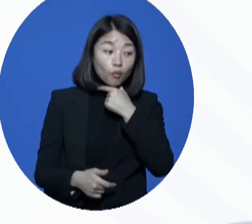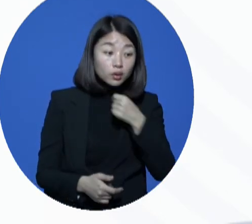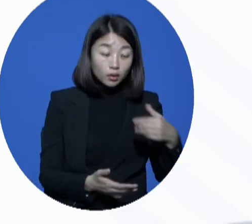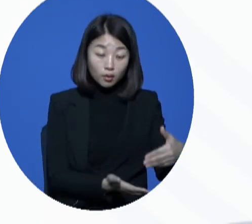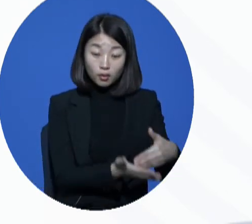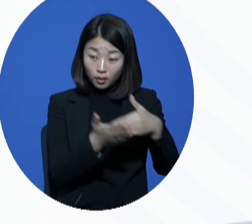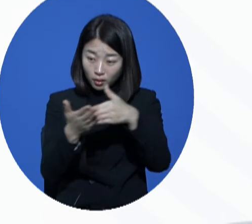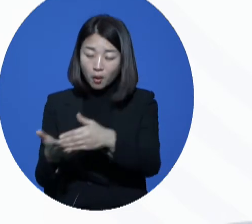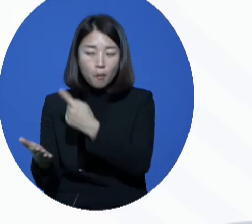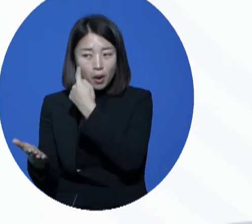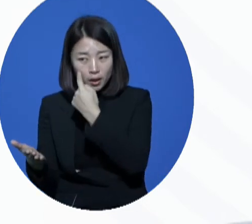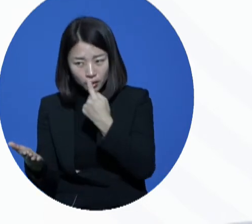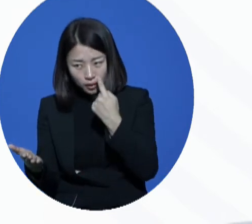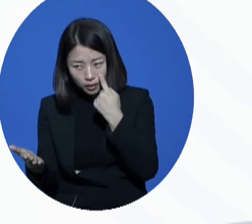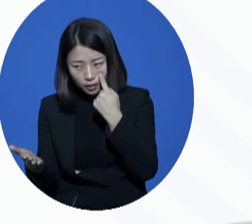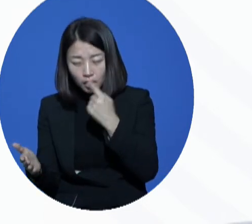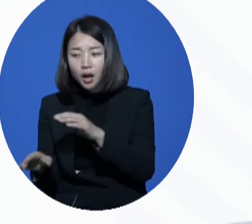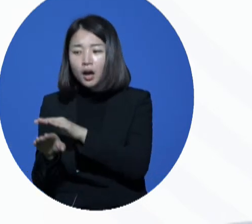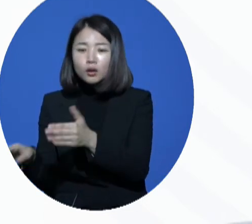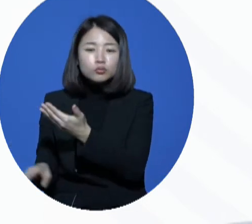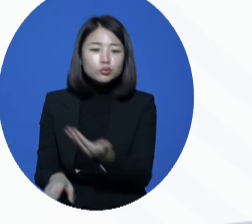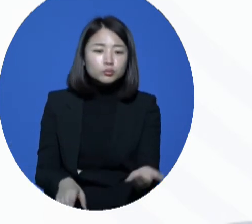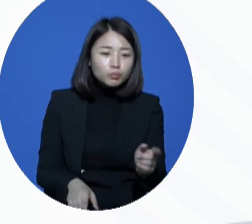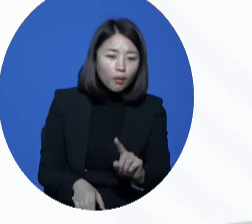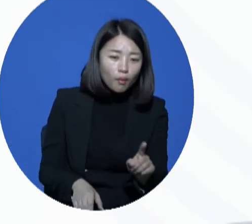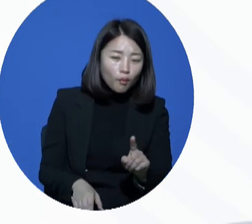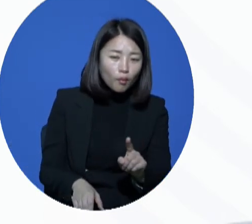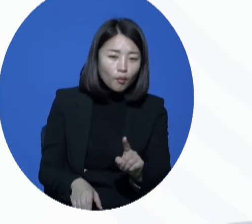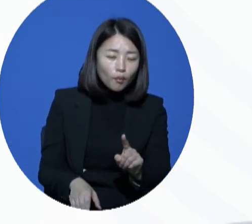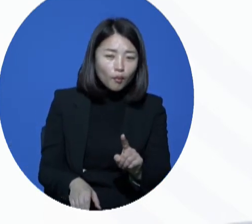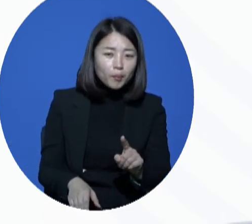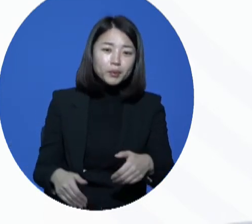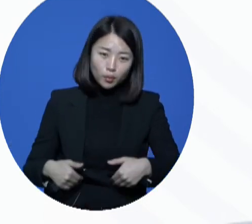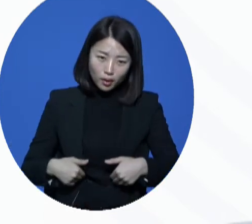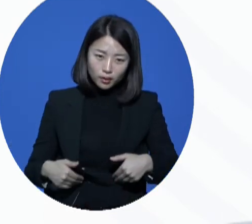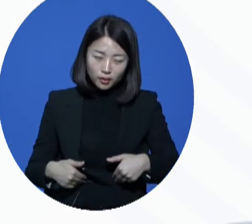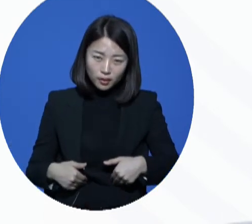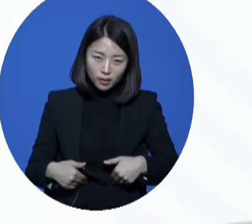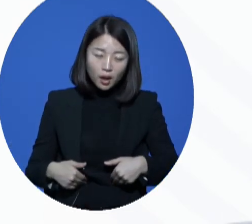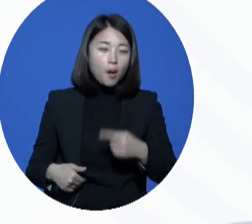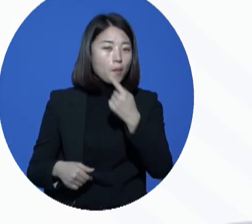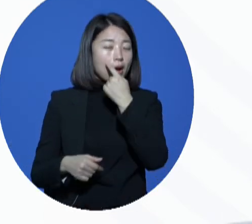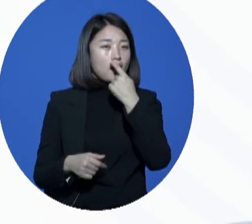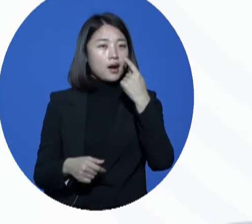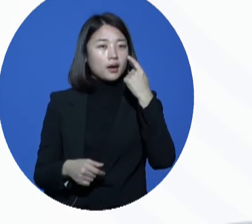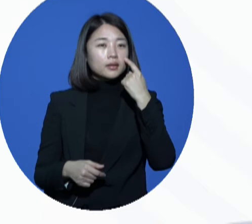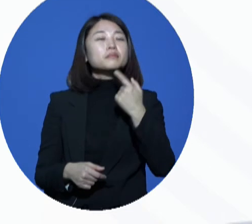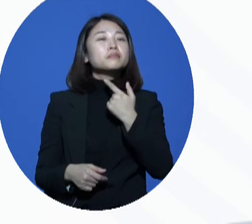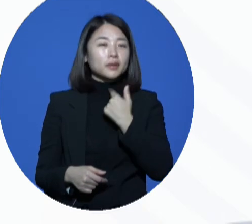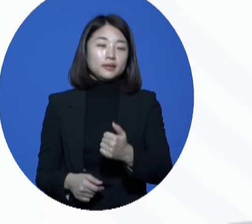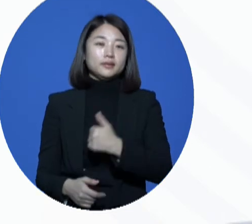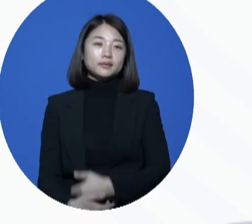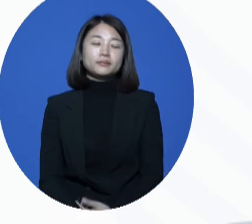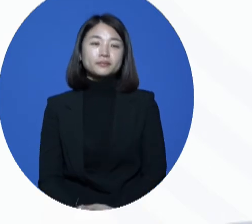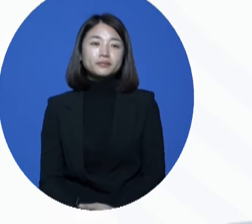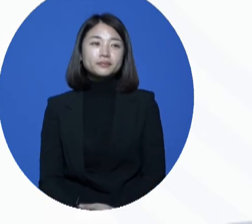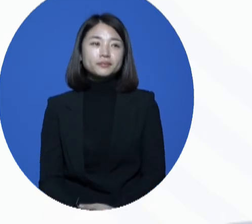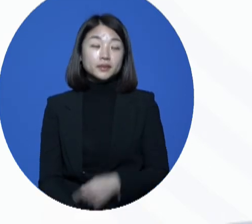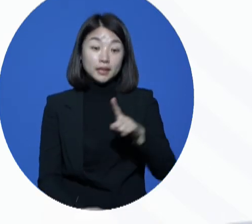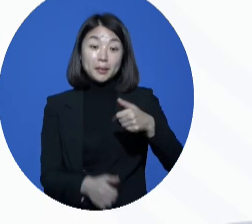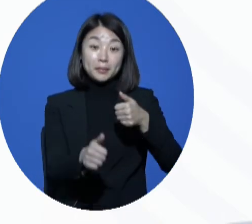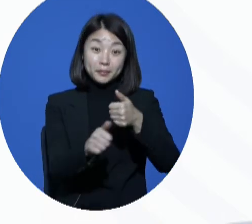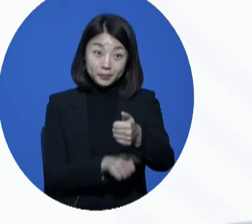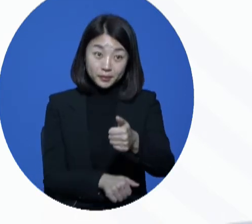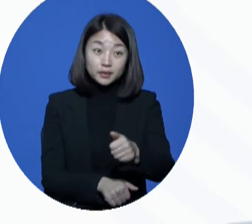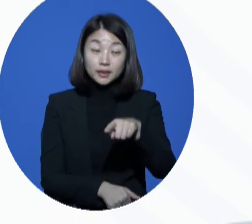욕구를 확인하고 가능한 조치가 무엇인지 절차를 밟아나가야 된다라는 것을 확인하는 소송이 있었습니다. 그것이